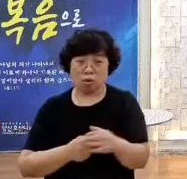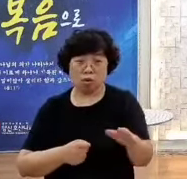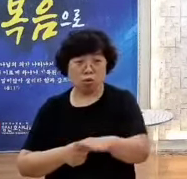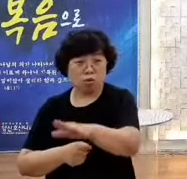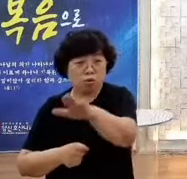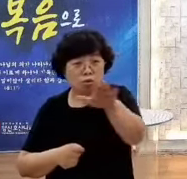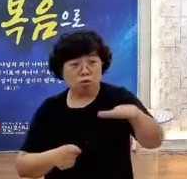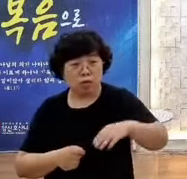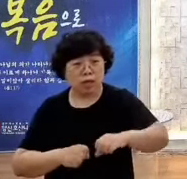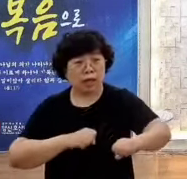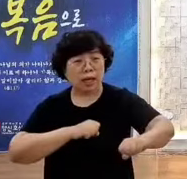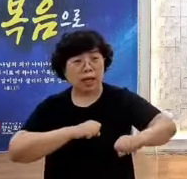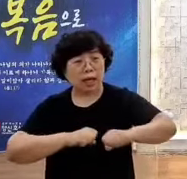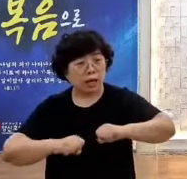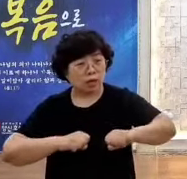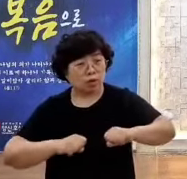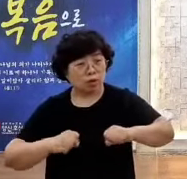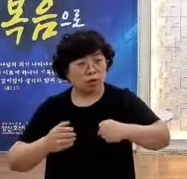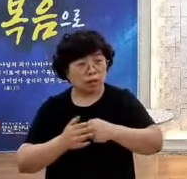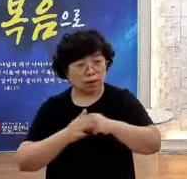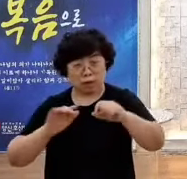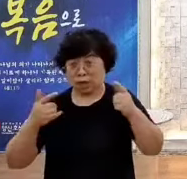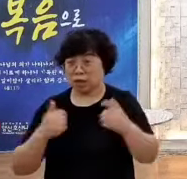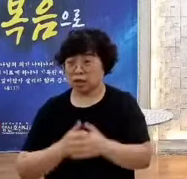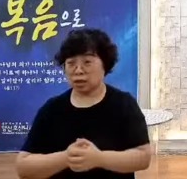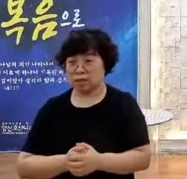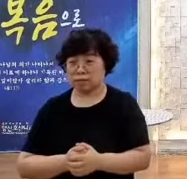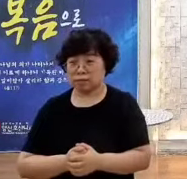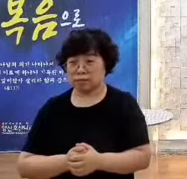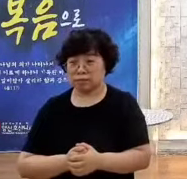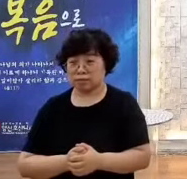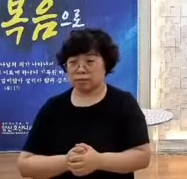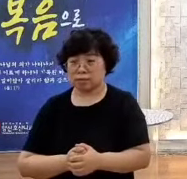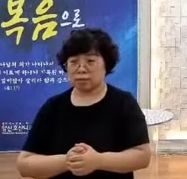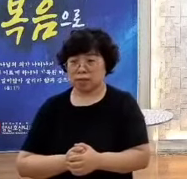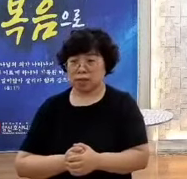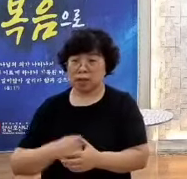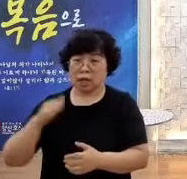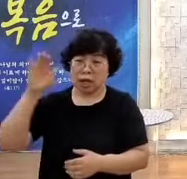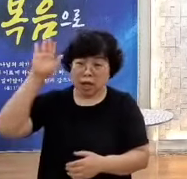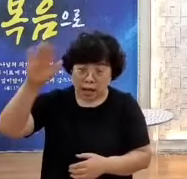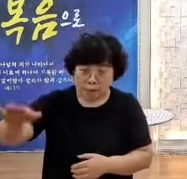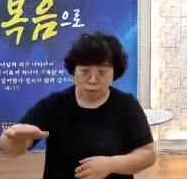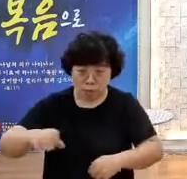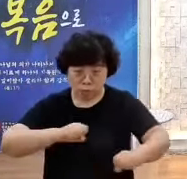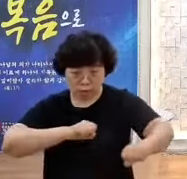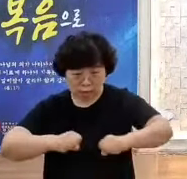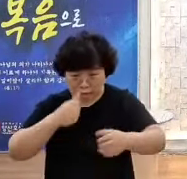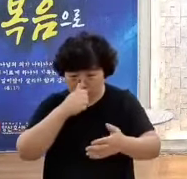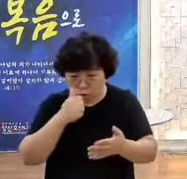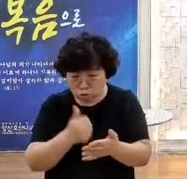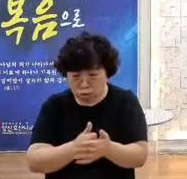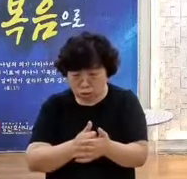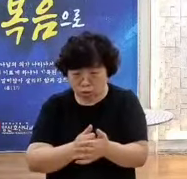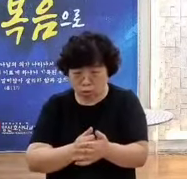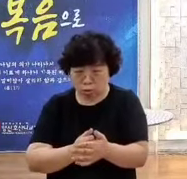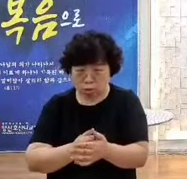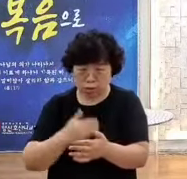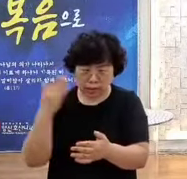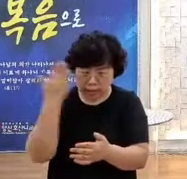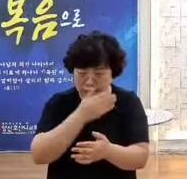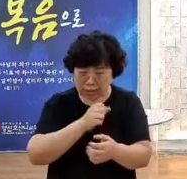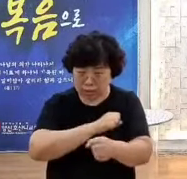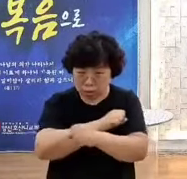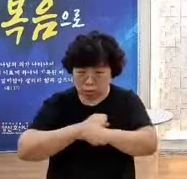우리의 행위 때문이 아니라는 거예요. 여러분 이거 꼭 기억하세요. 앞으로 우리가 지을 죄까지도 그 십자가 보혈의 피로 다